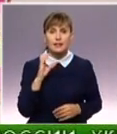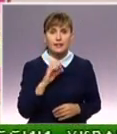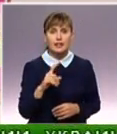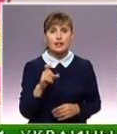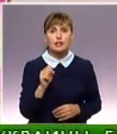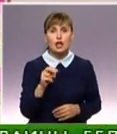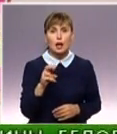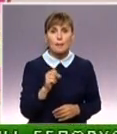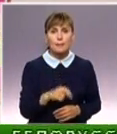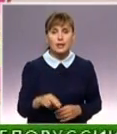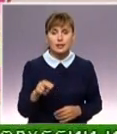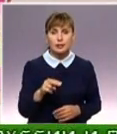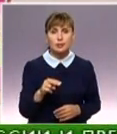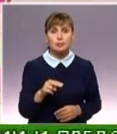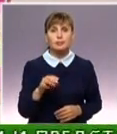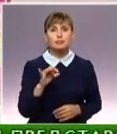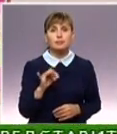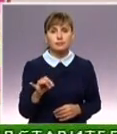северо-западный